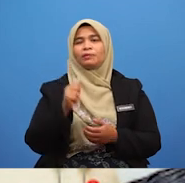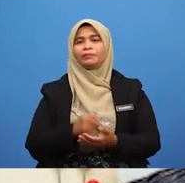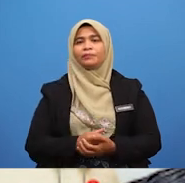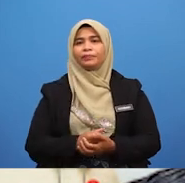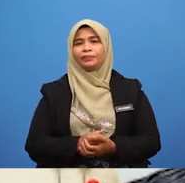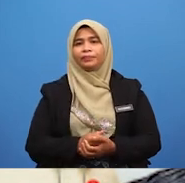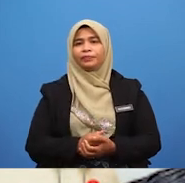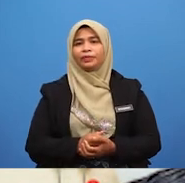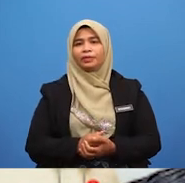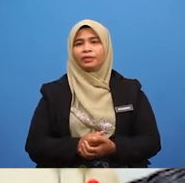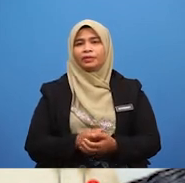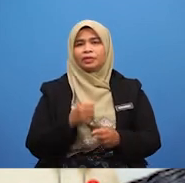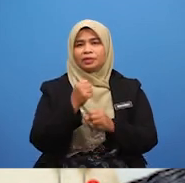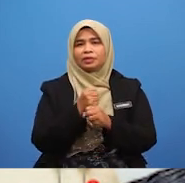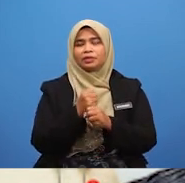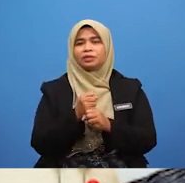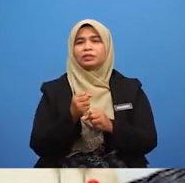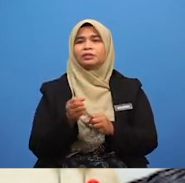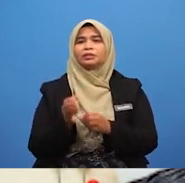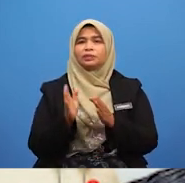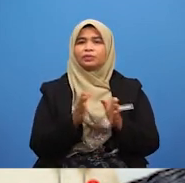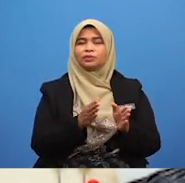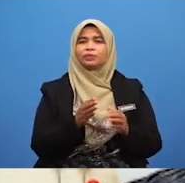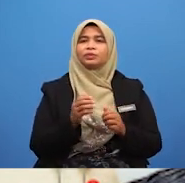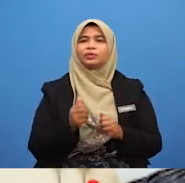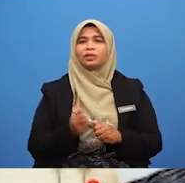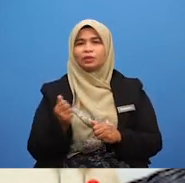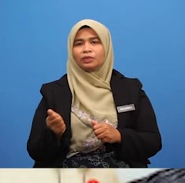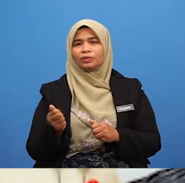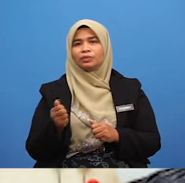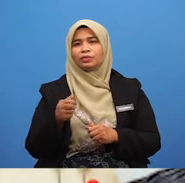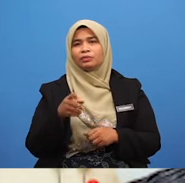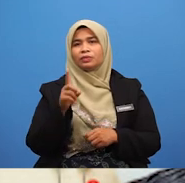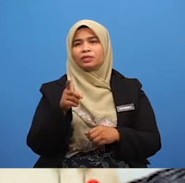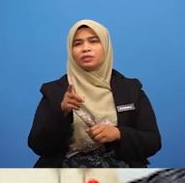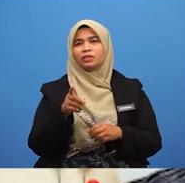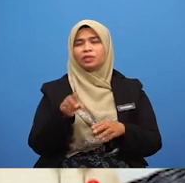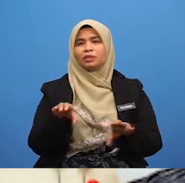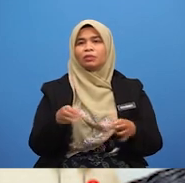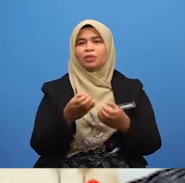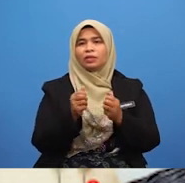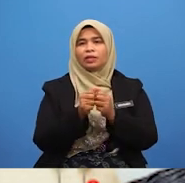betulkan ira fabrik supaya pakaian dijahit tergantung dengan elok.